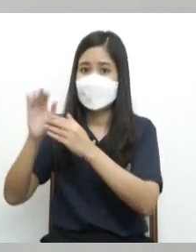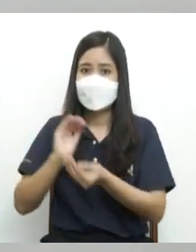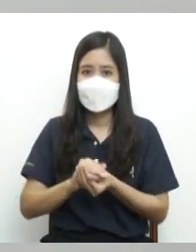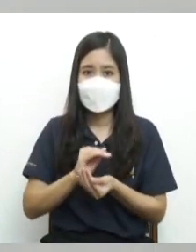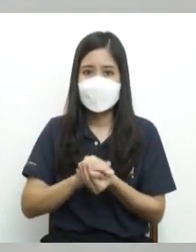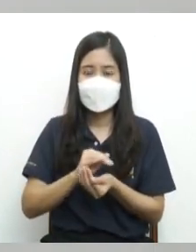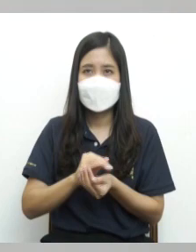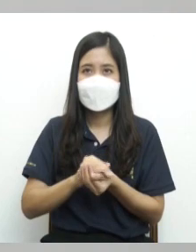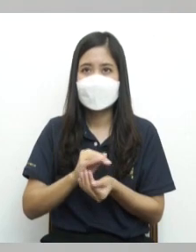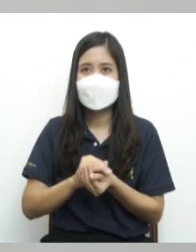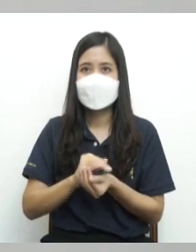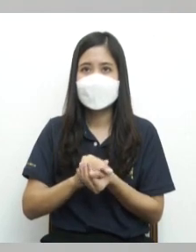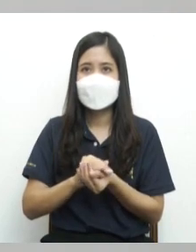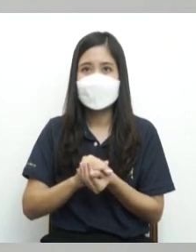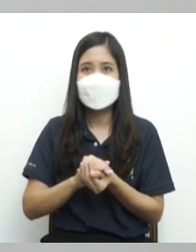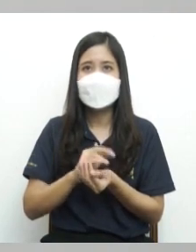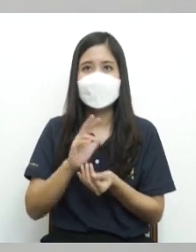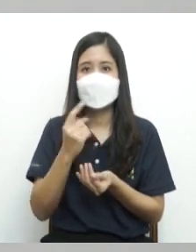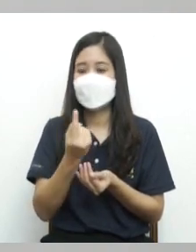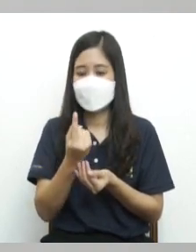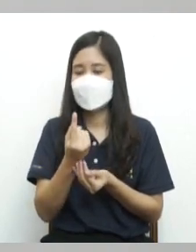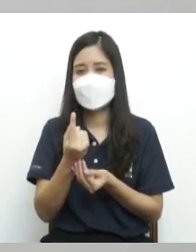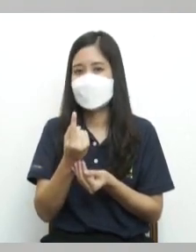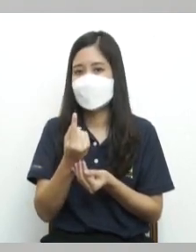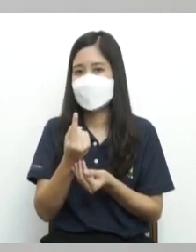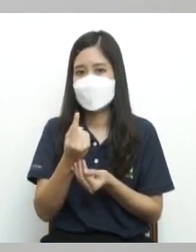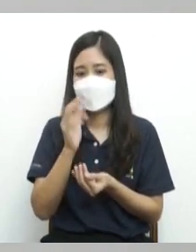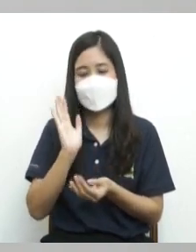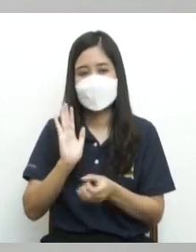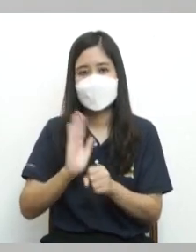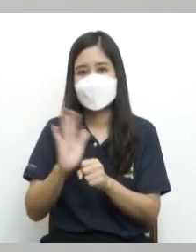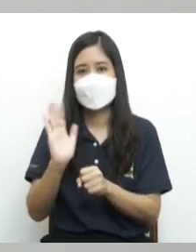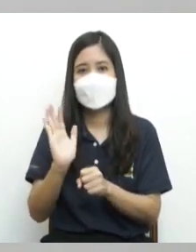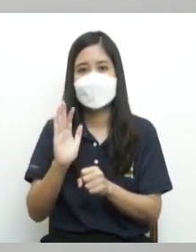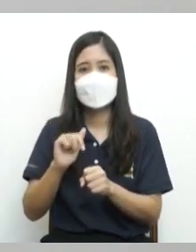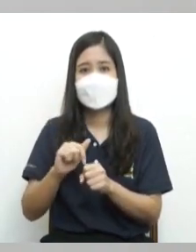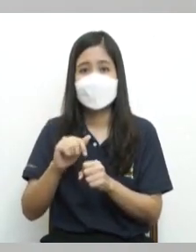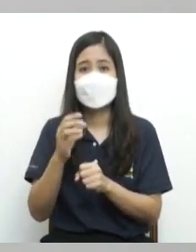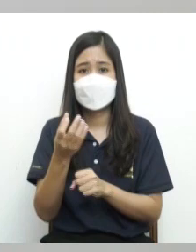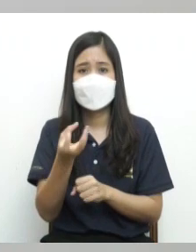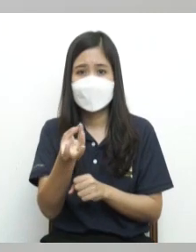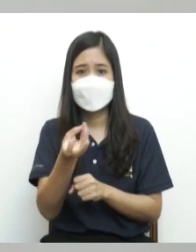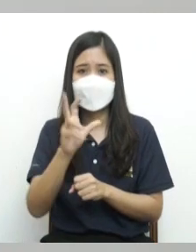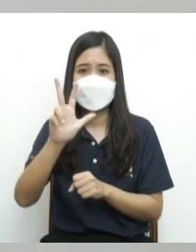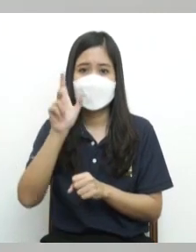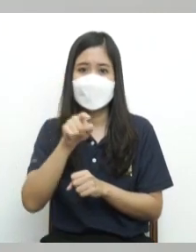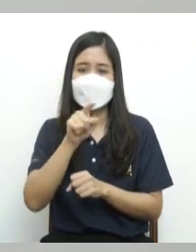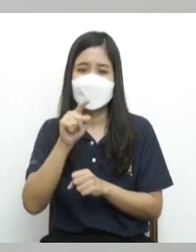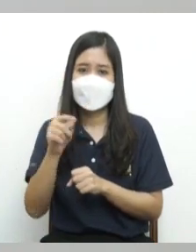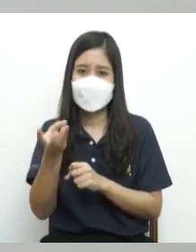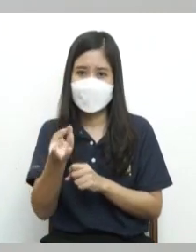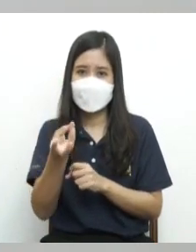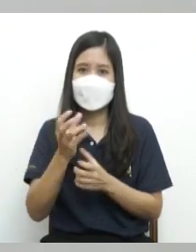ตนะคะคือหลักเดียวเนี่ย 9% ยังว่าน้อยแล้วเรา 3% น่ะคือน้อยมากเลยนะคะมันการออมแค่น้อยแค่